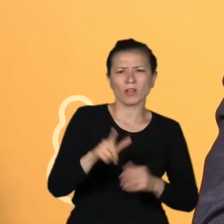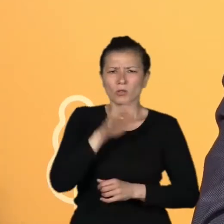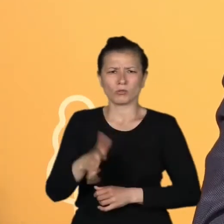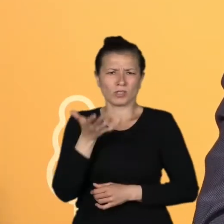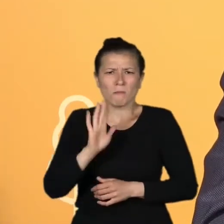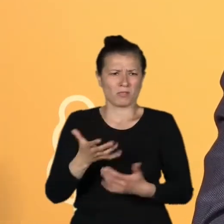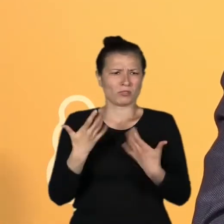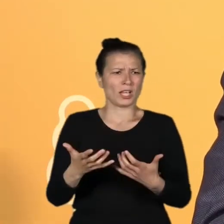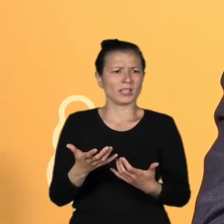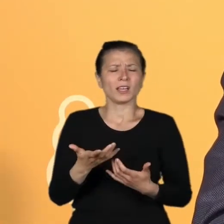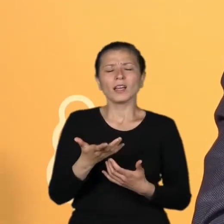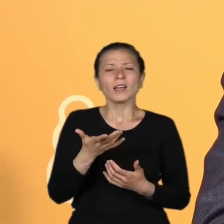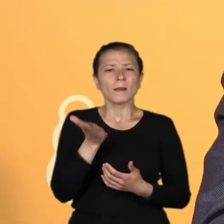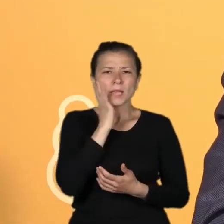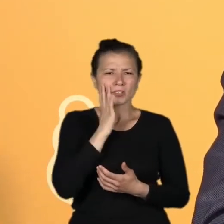mieli